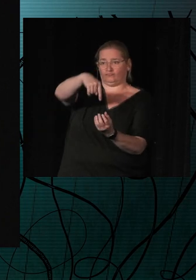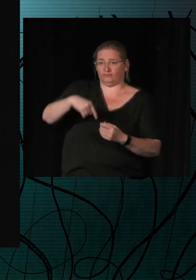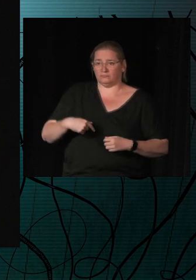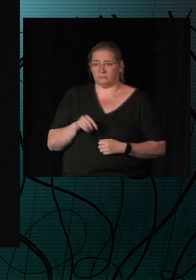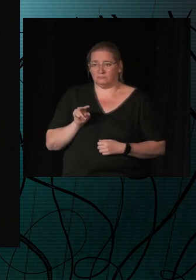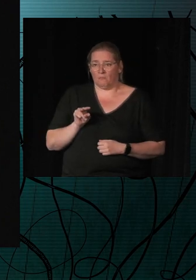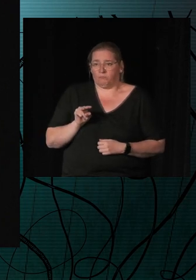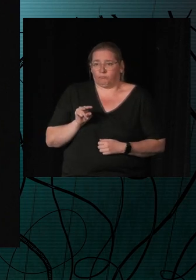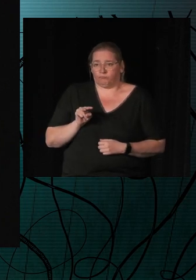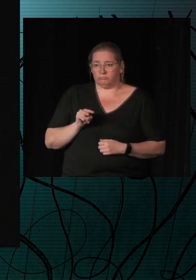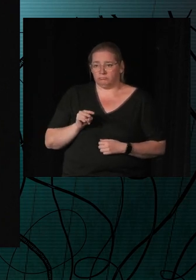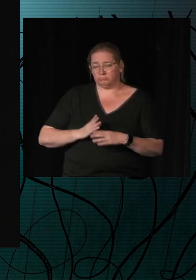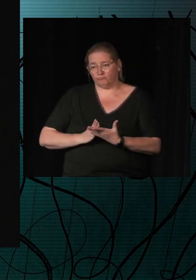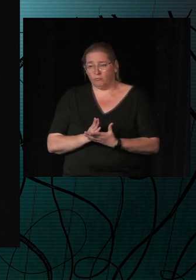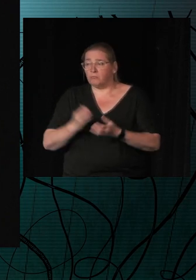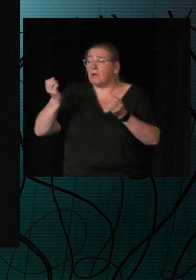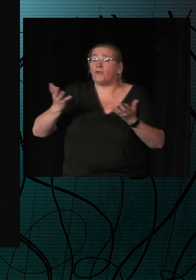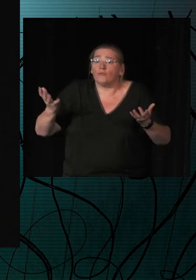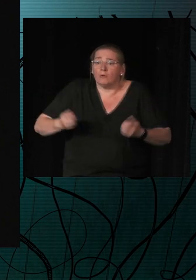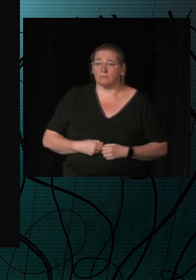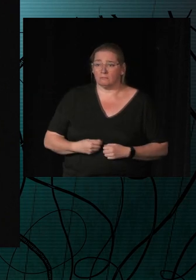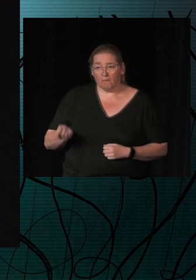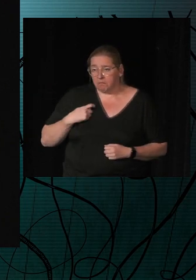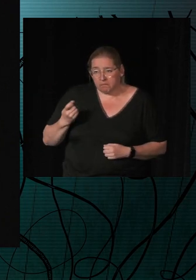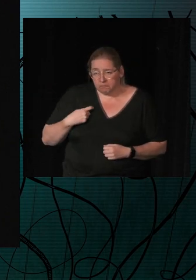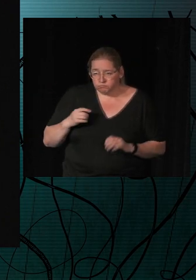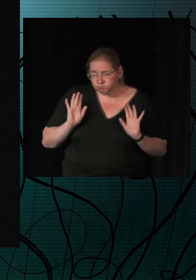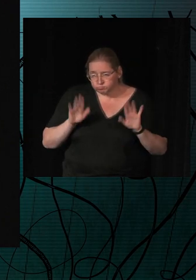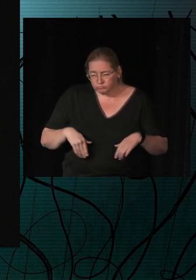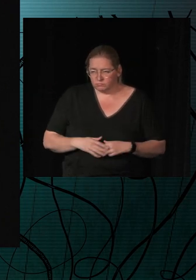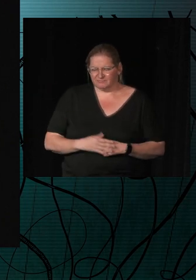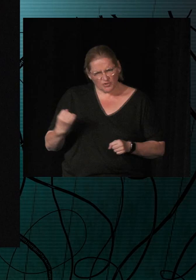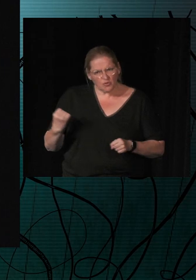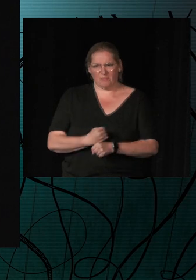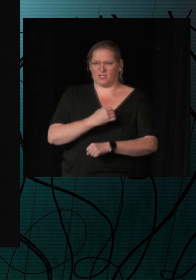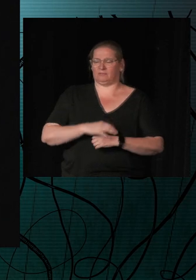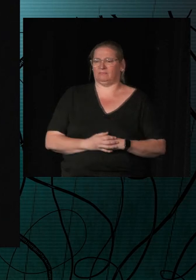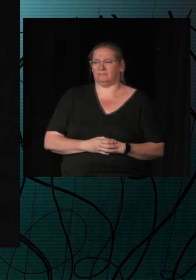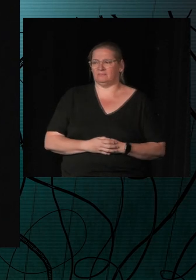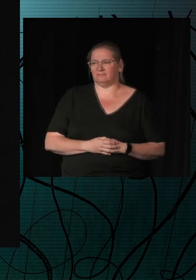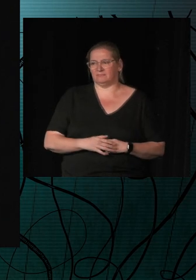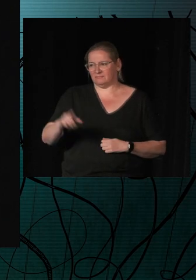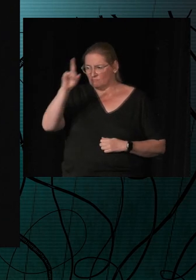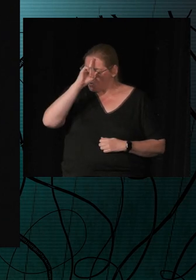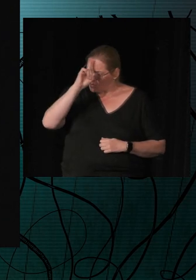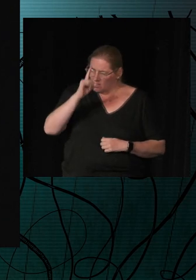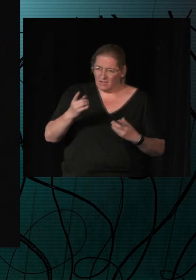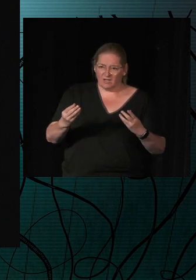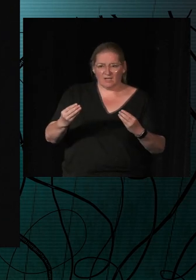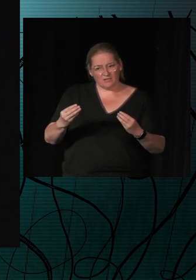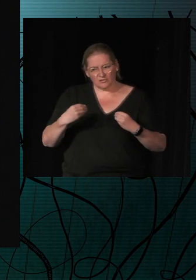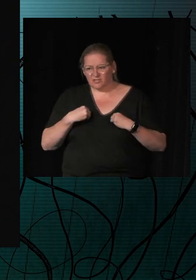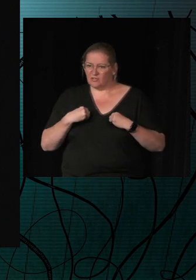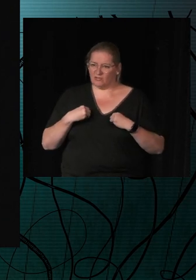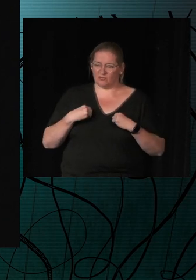mal se passer et c'est un peu dommage parce que justement je pense que euh ça participe à avoir une forme d'appréhension du